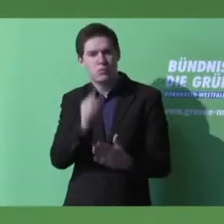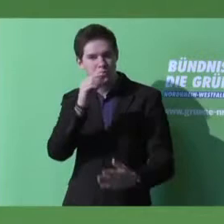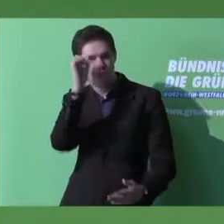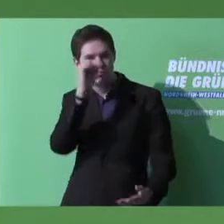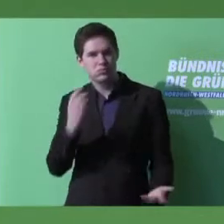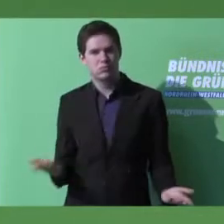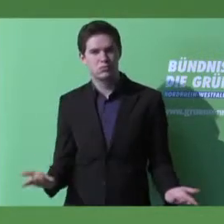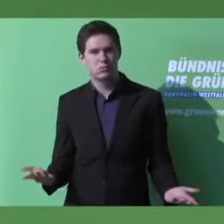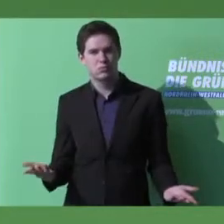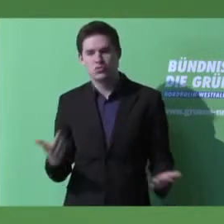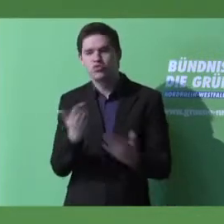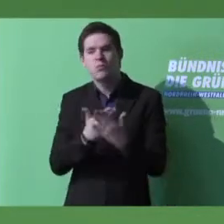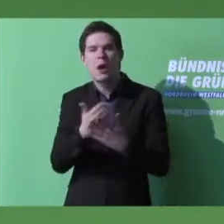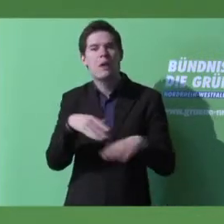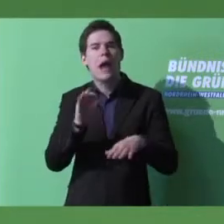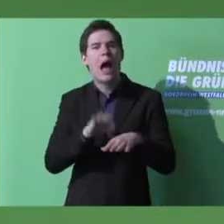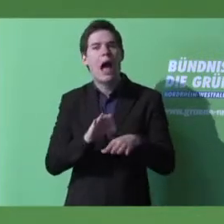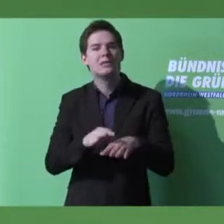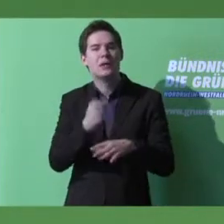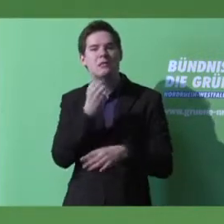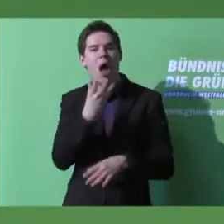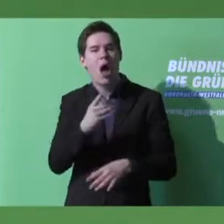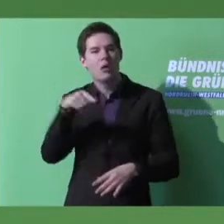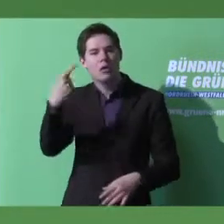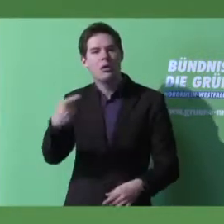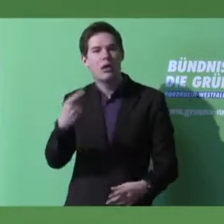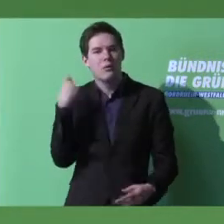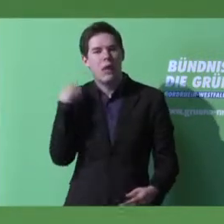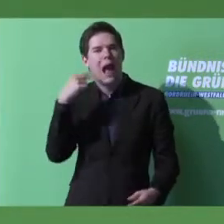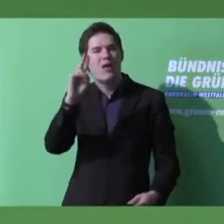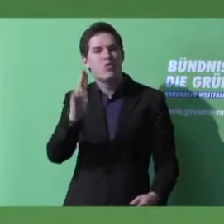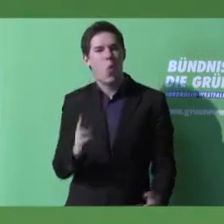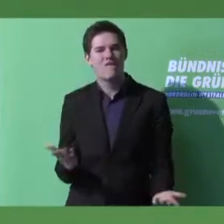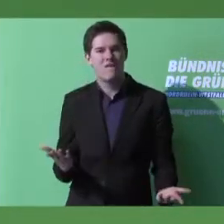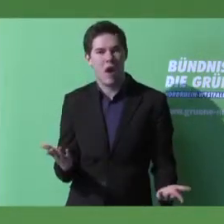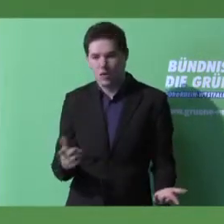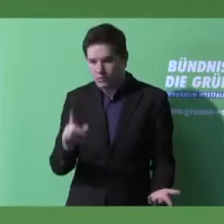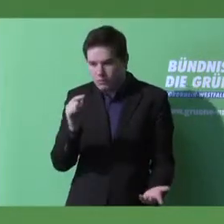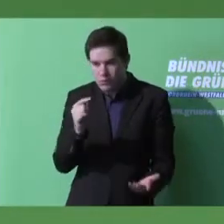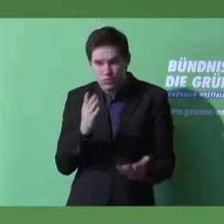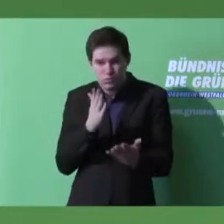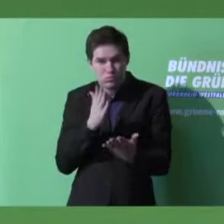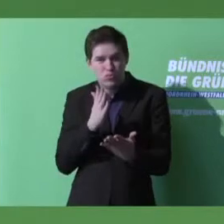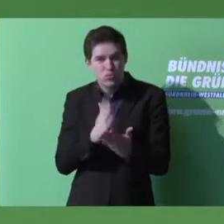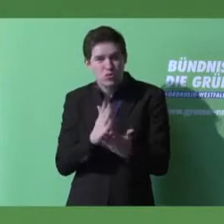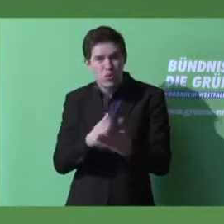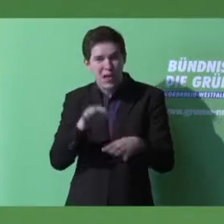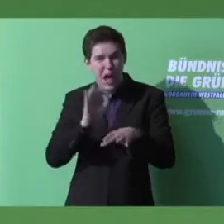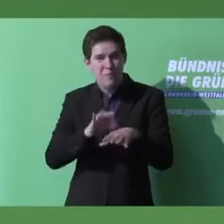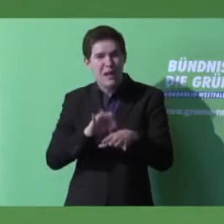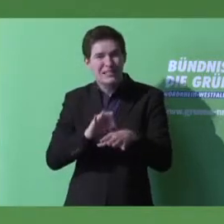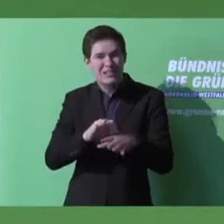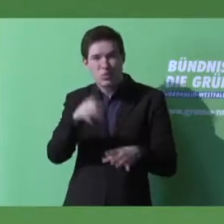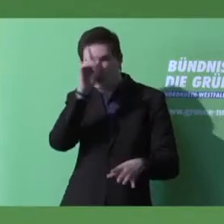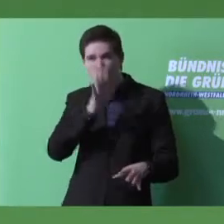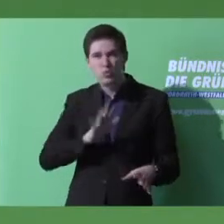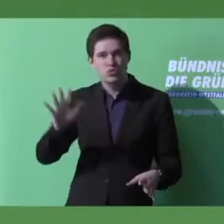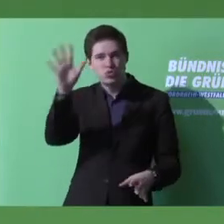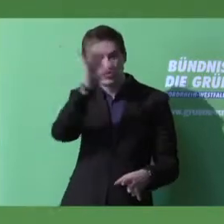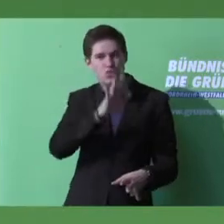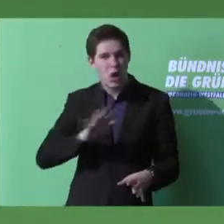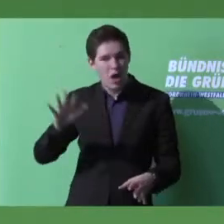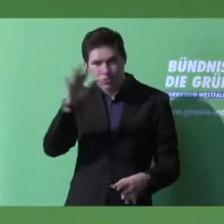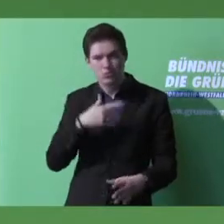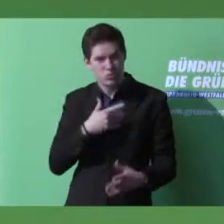dem Ärztetag in Hannover, obwohl eine Mehrheit der Mediziner in Deutschland mit uns für